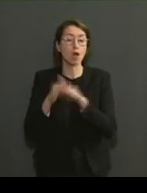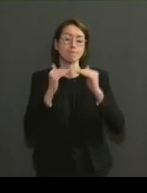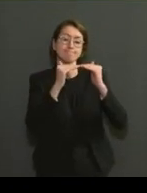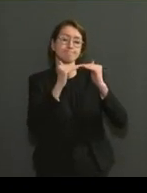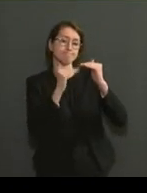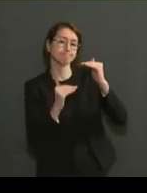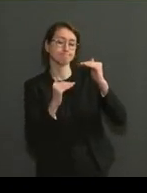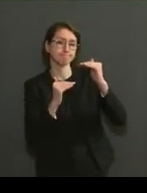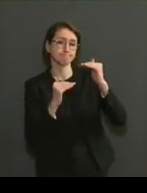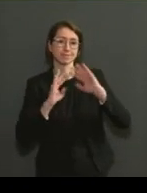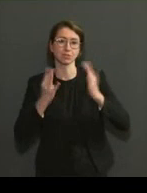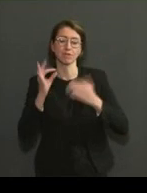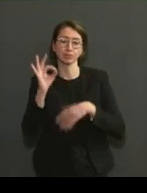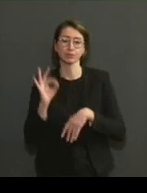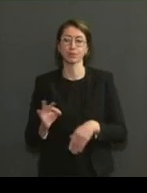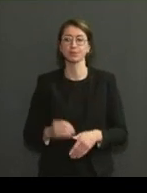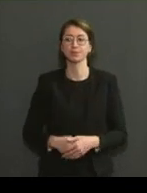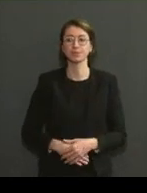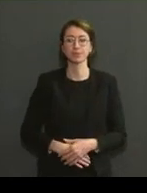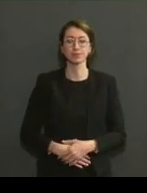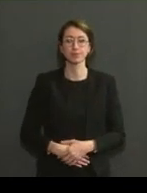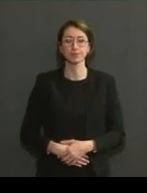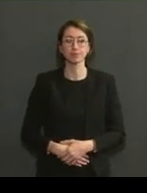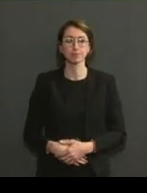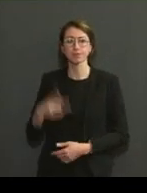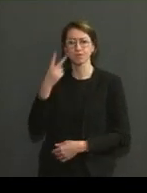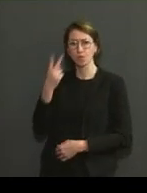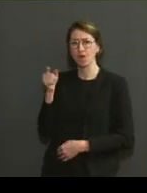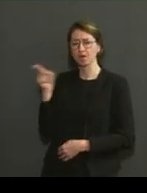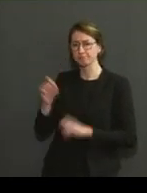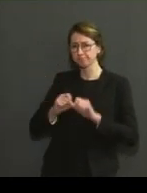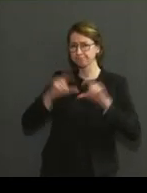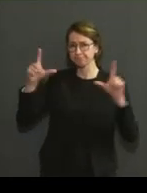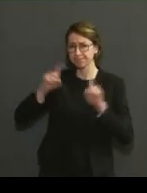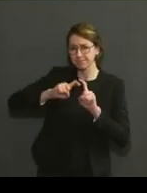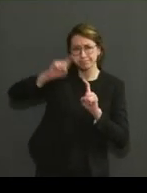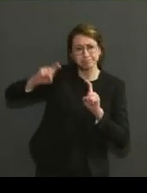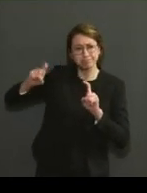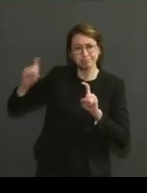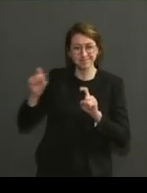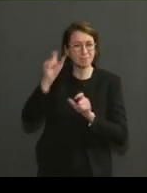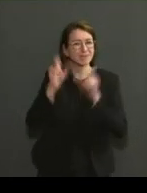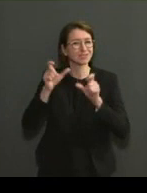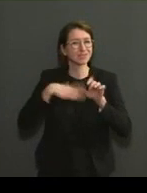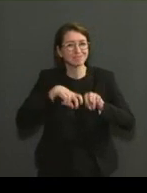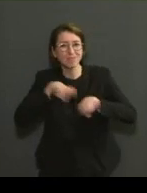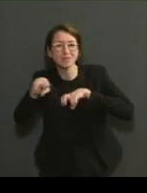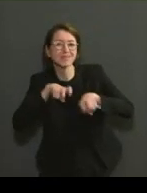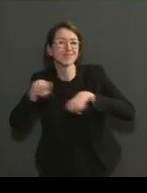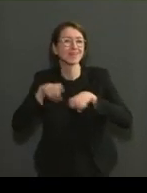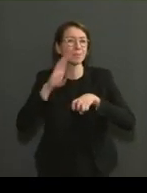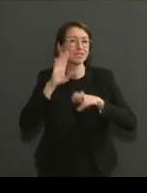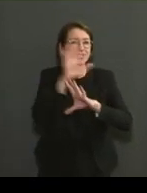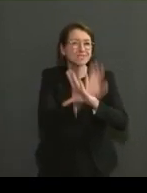voir dans quelques instants, on vous représente la mobilité des Belges. La mobilité des Belges telle qu'elle est évaluée par